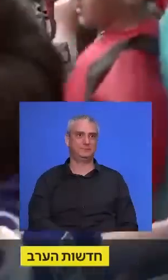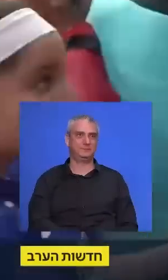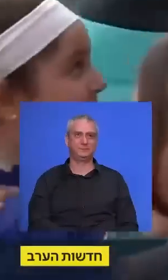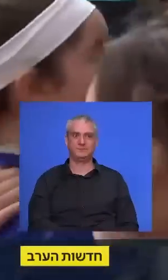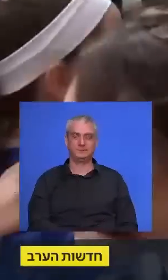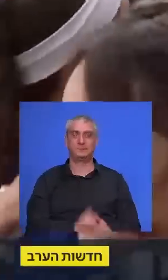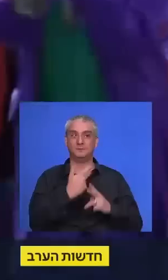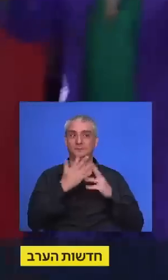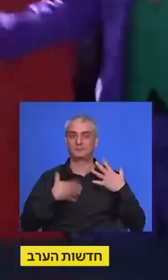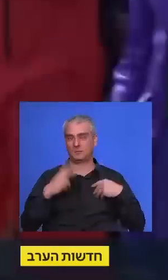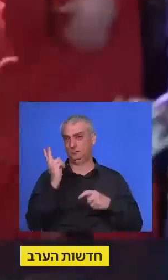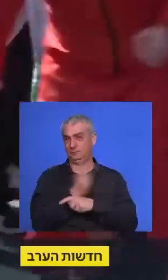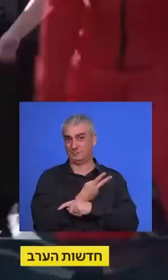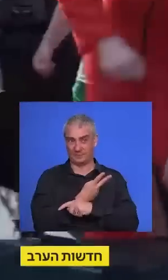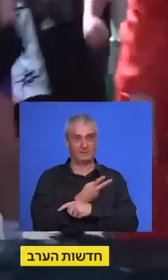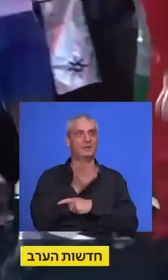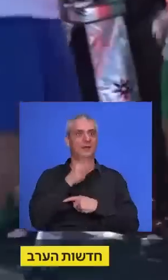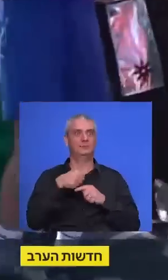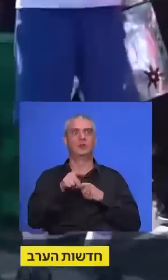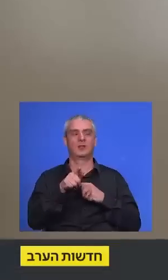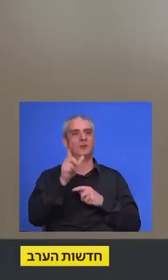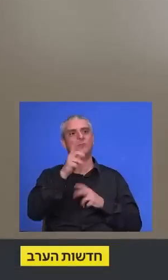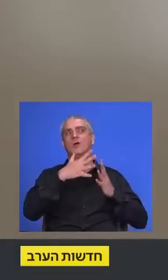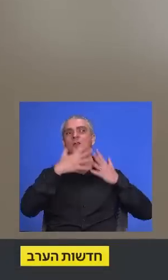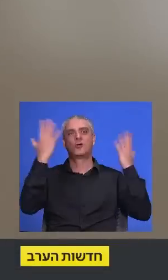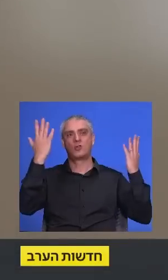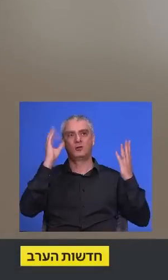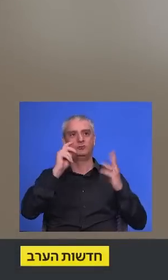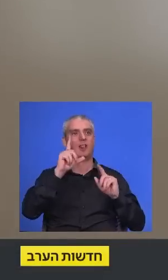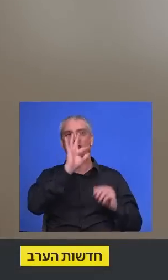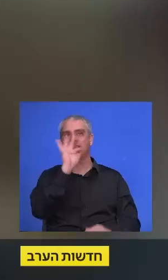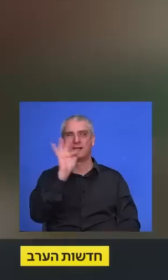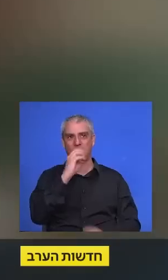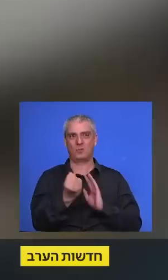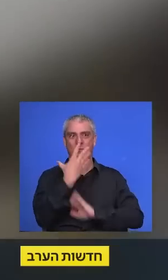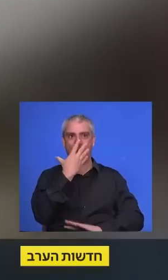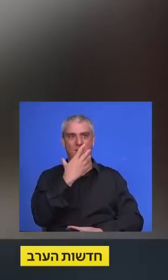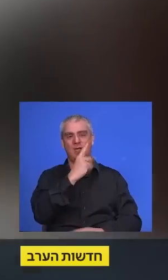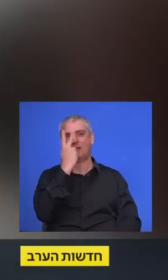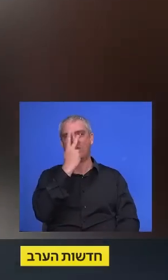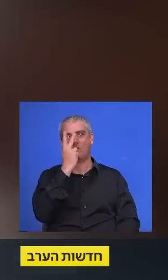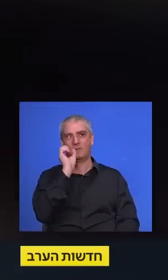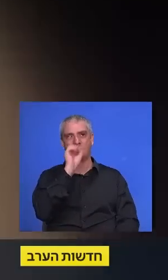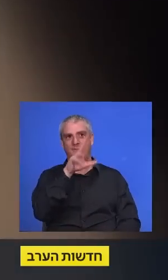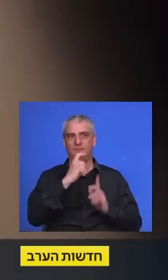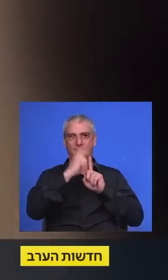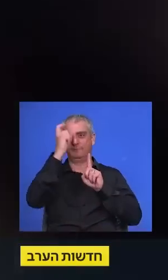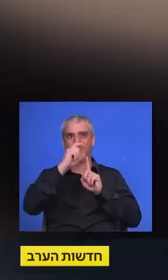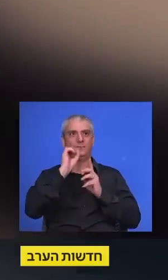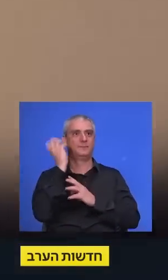פרט לתחפושות הסטנדרטיות, גם השנה הדמויות הגדולות של הטיק טוק בלטו, והכל כמובן עלה לרשת.